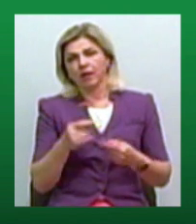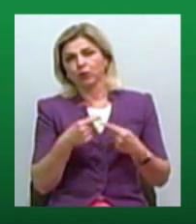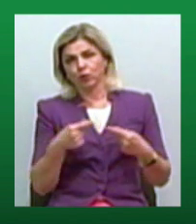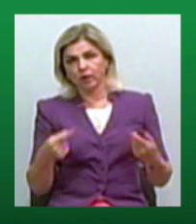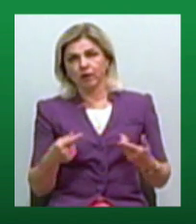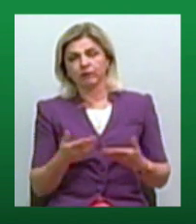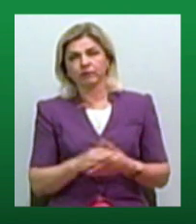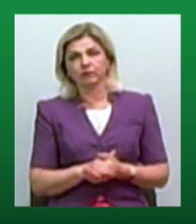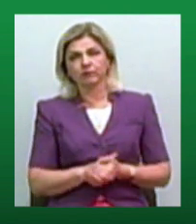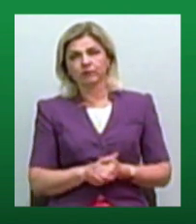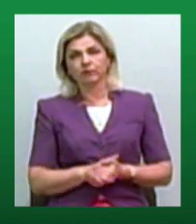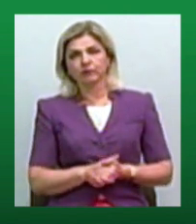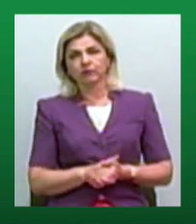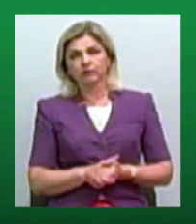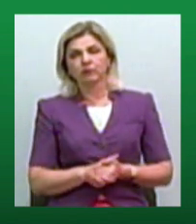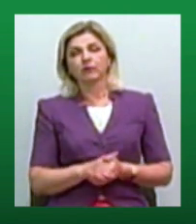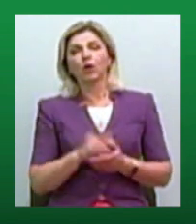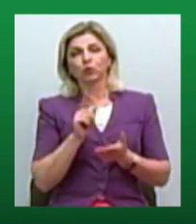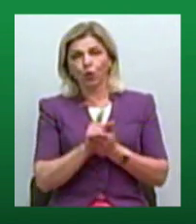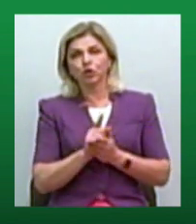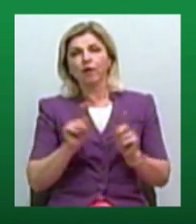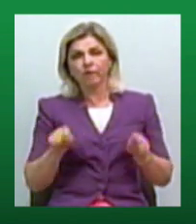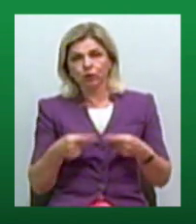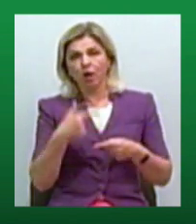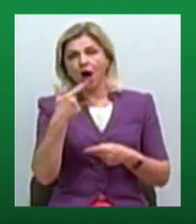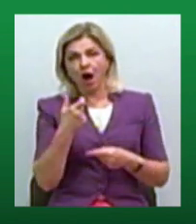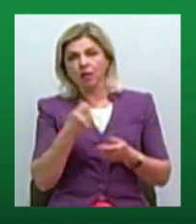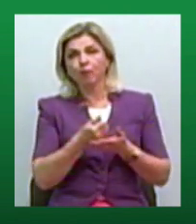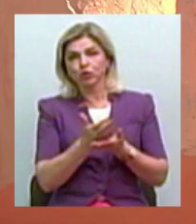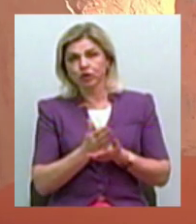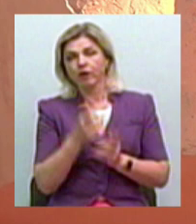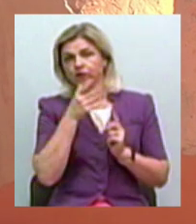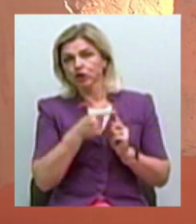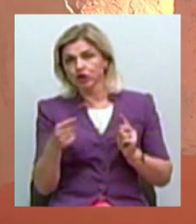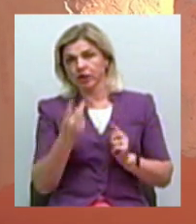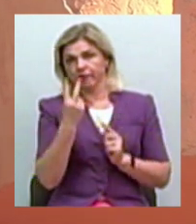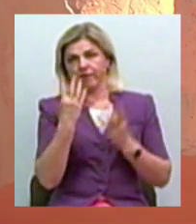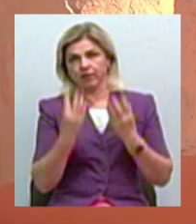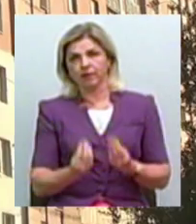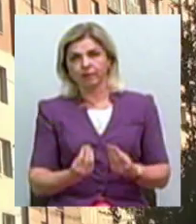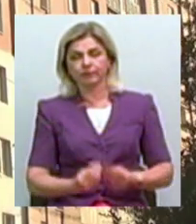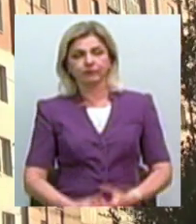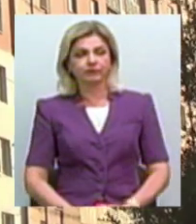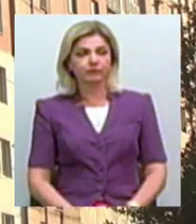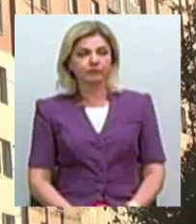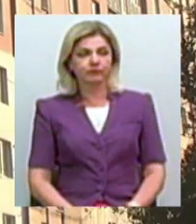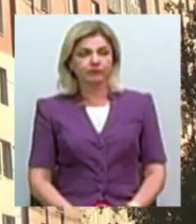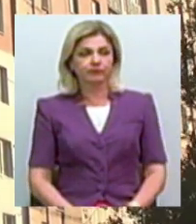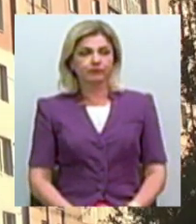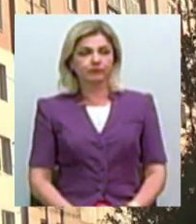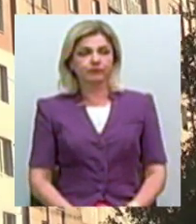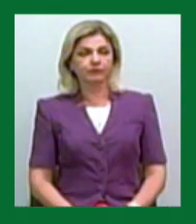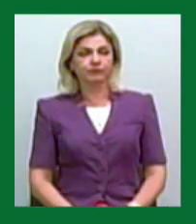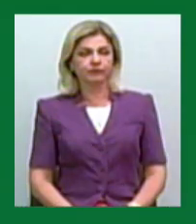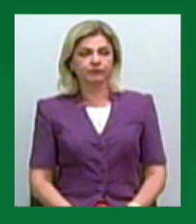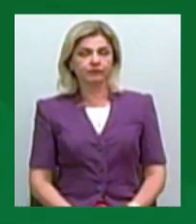чітко встановлений термін відновити газопостачання протягом 2 днів. Світлана Кльосова, Сергій Куропятник. Новини «Я Миколаїв».